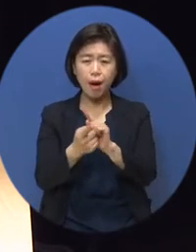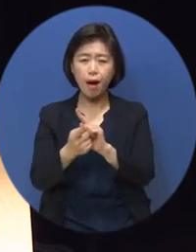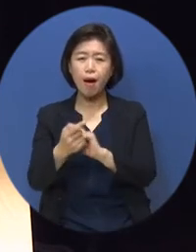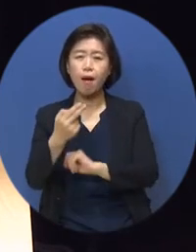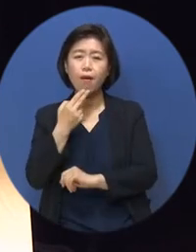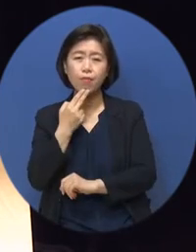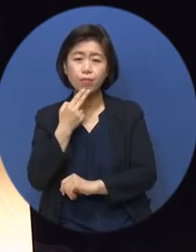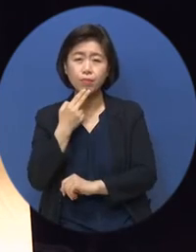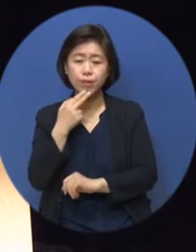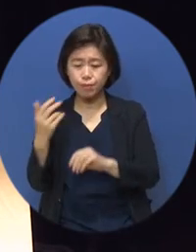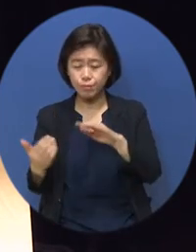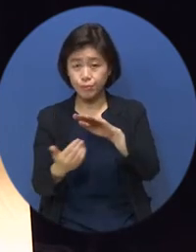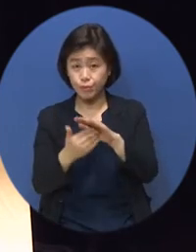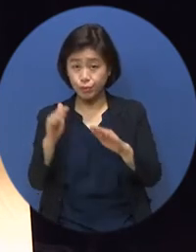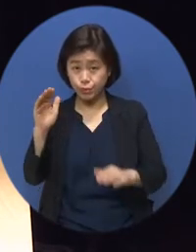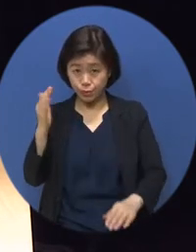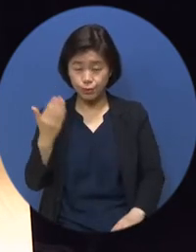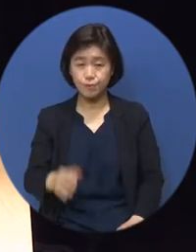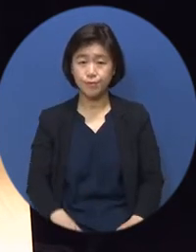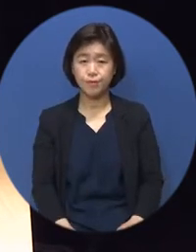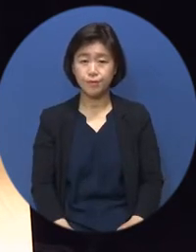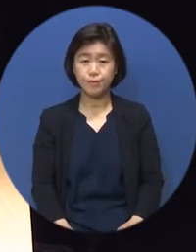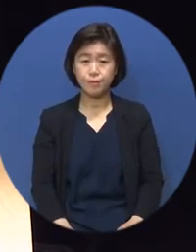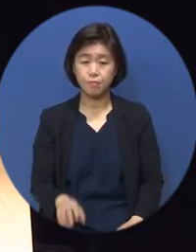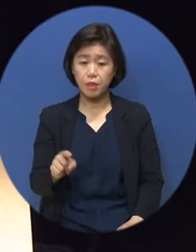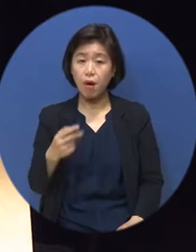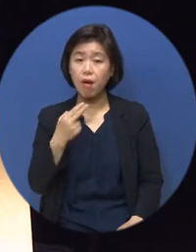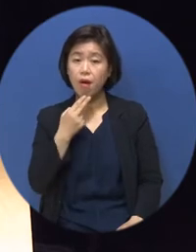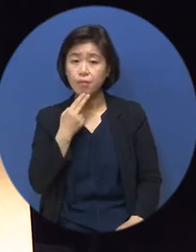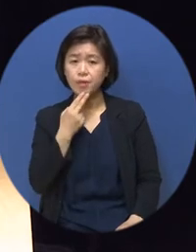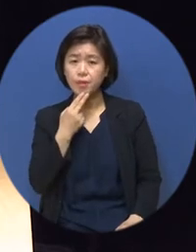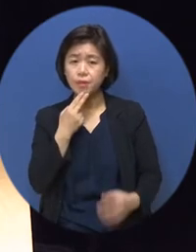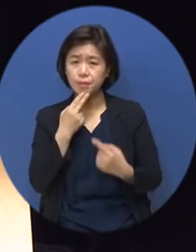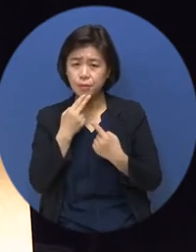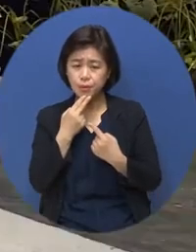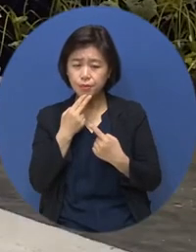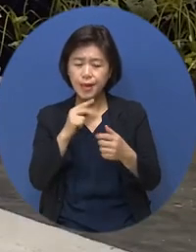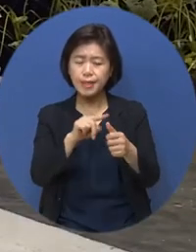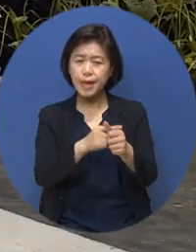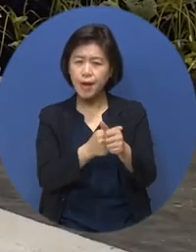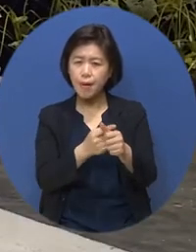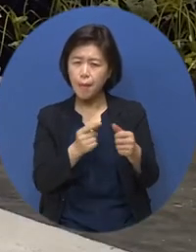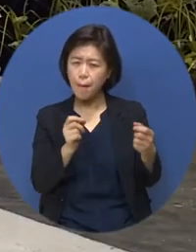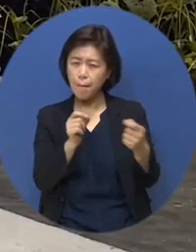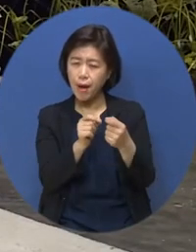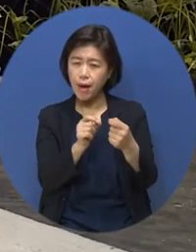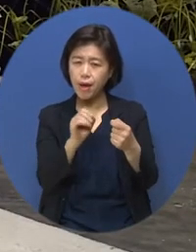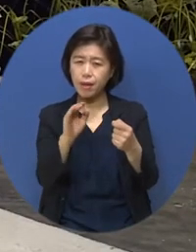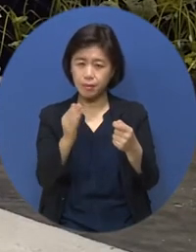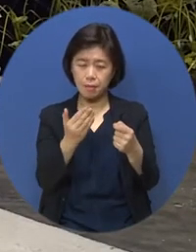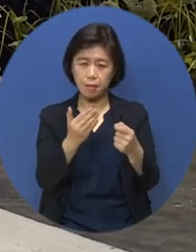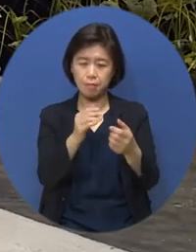그 없음을 자연에 도착시켰기 때문입니다. 이렇듯